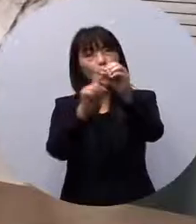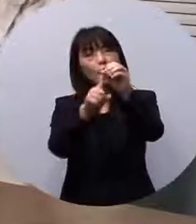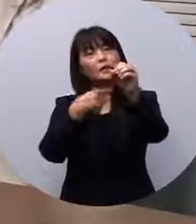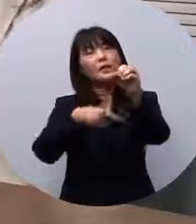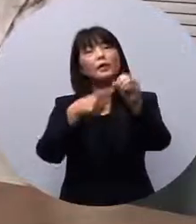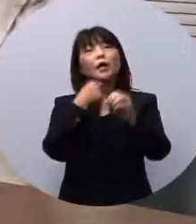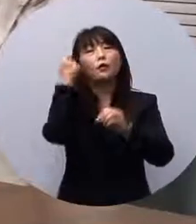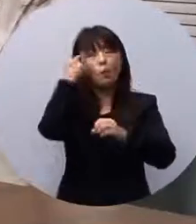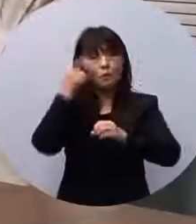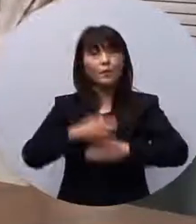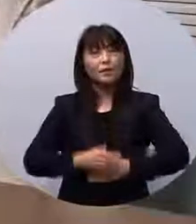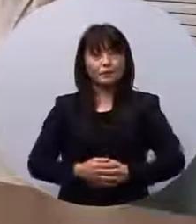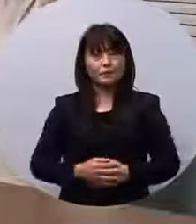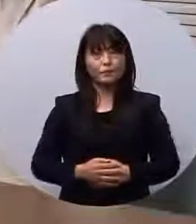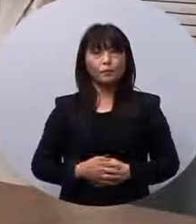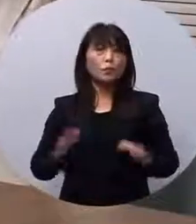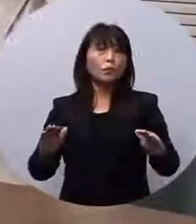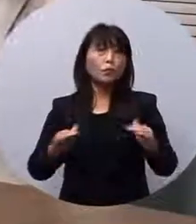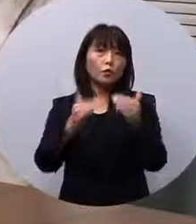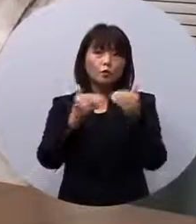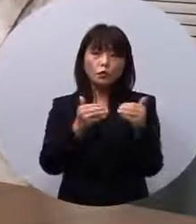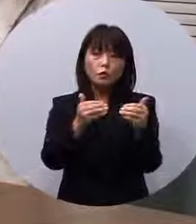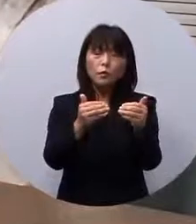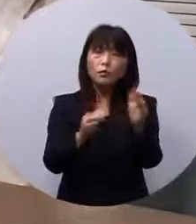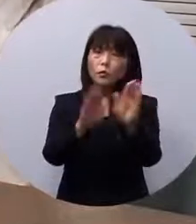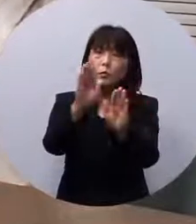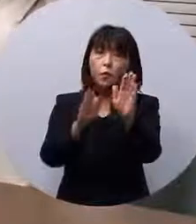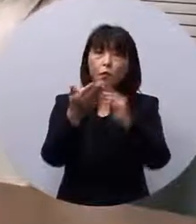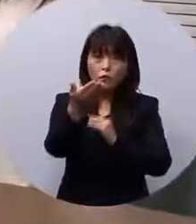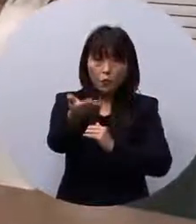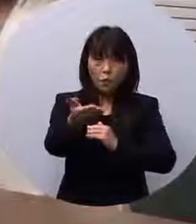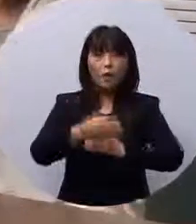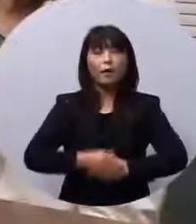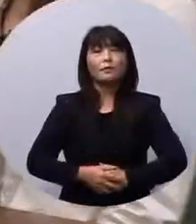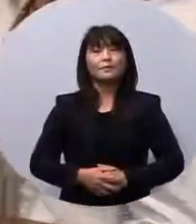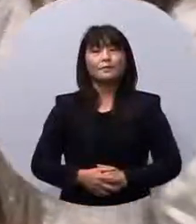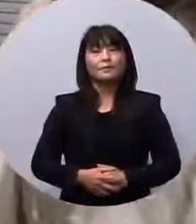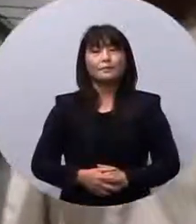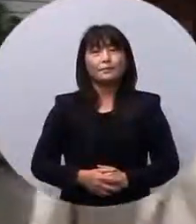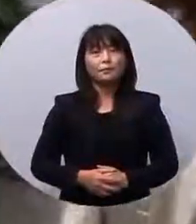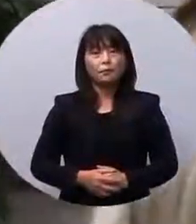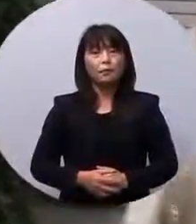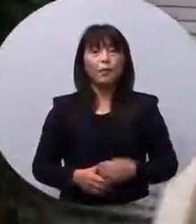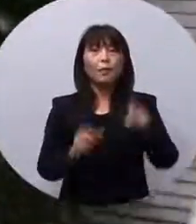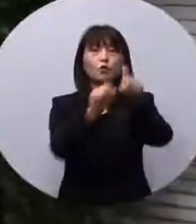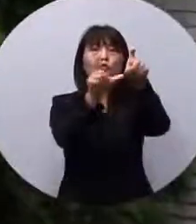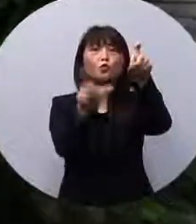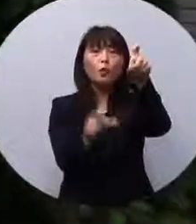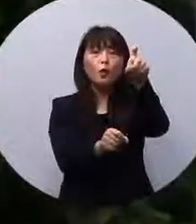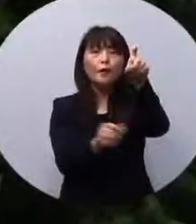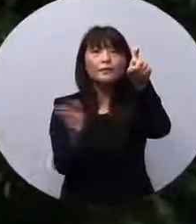ではこの取り組みは今どのくらい進んでいるんですか？ そうですね、10月から、